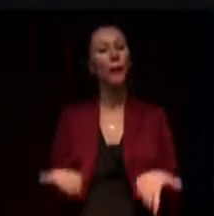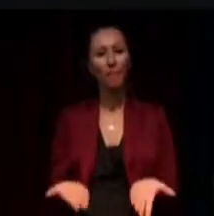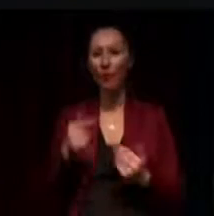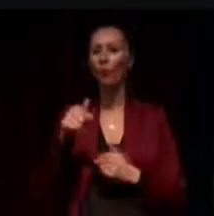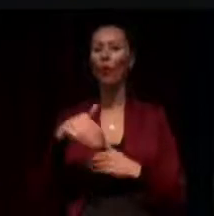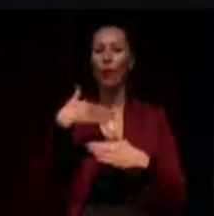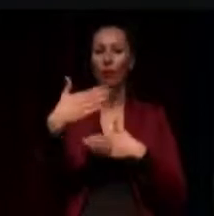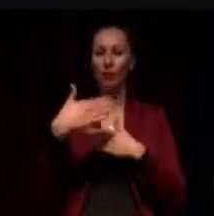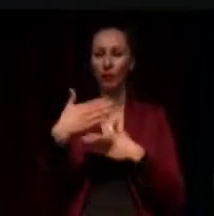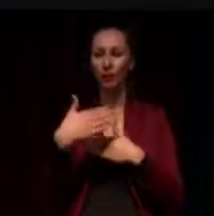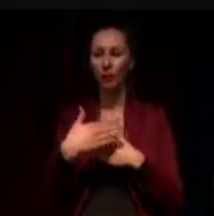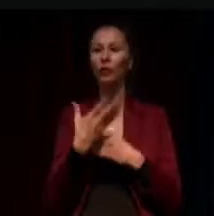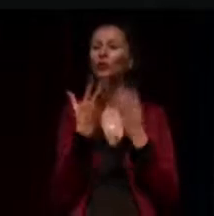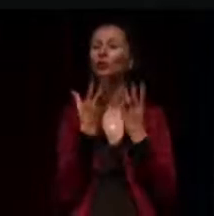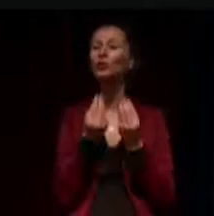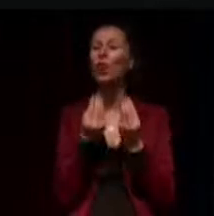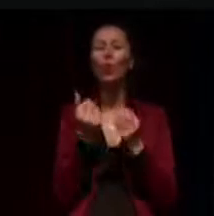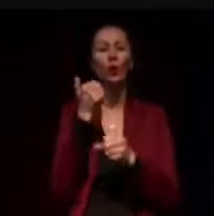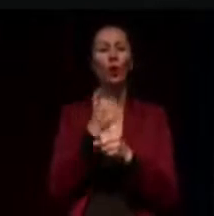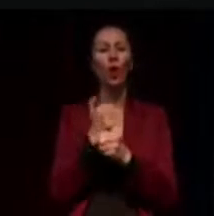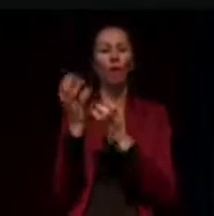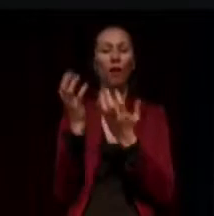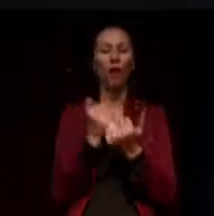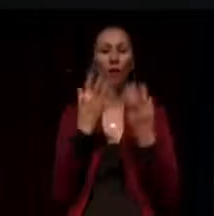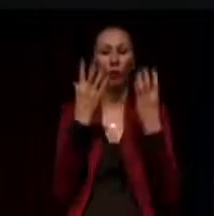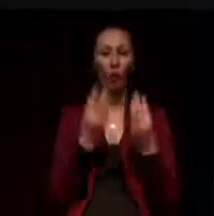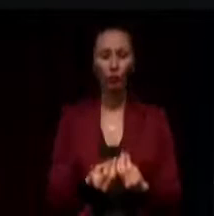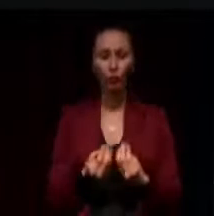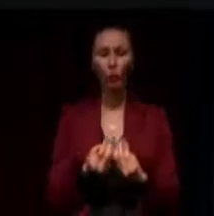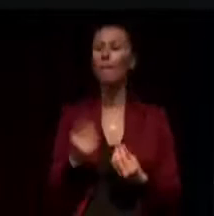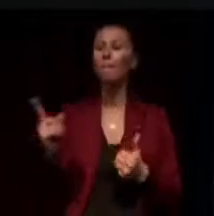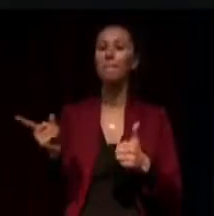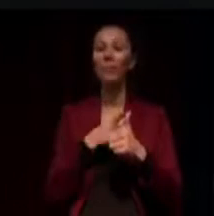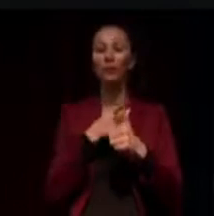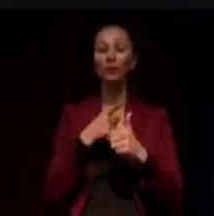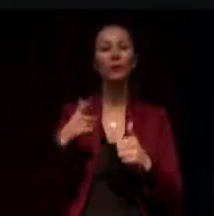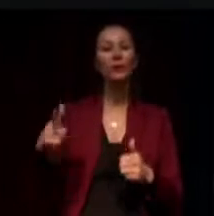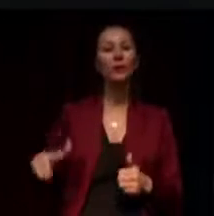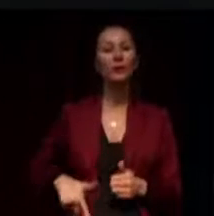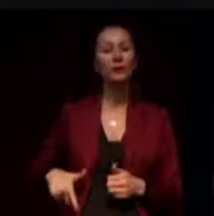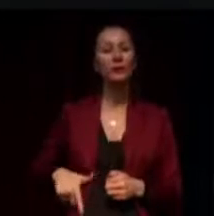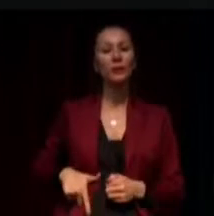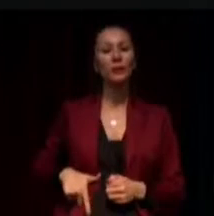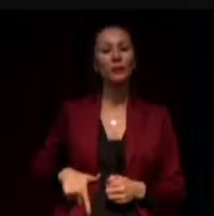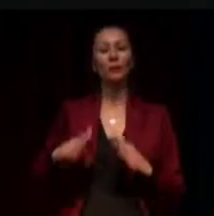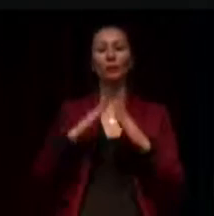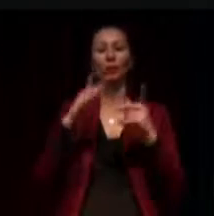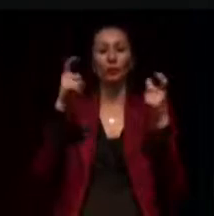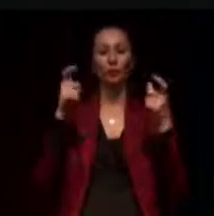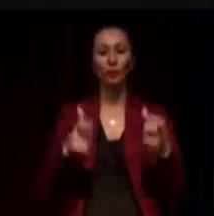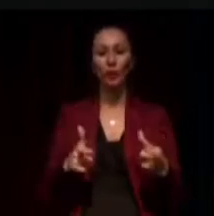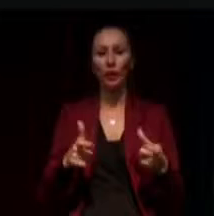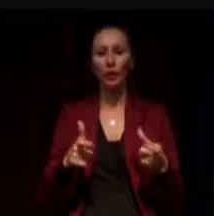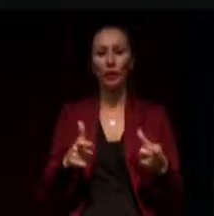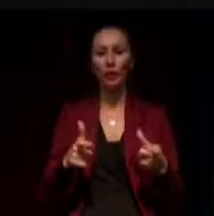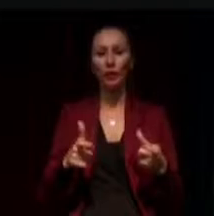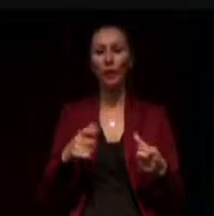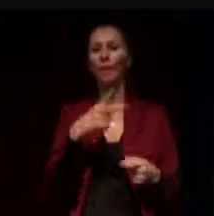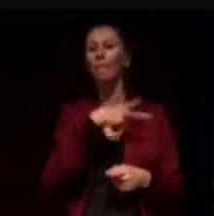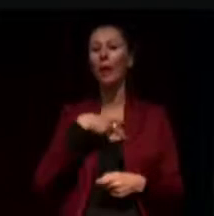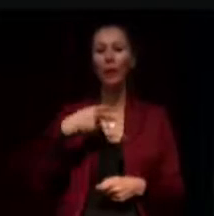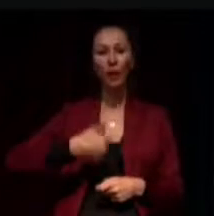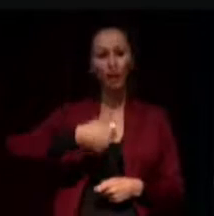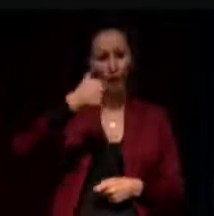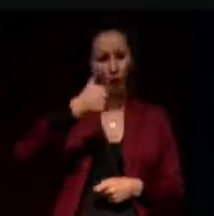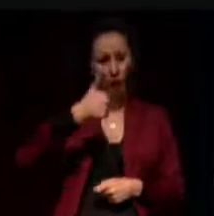Tabii bu arada çok görev alanı oldu. İşte başta İzmir Büyükşehir